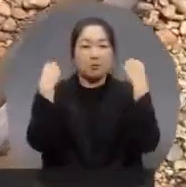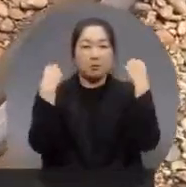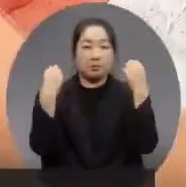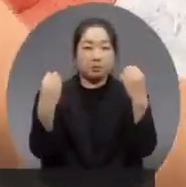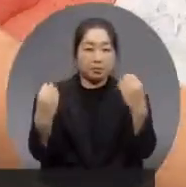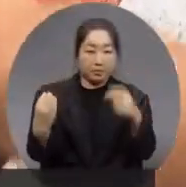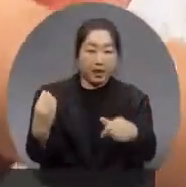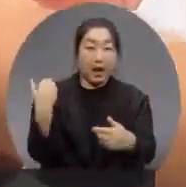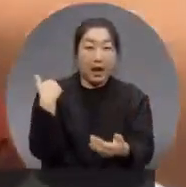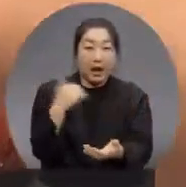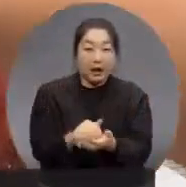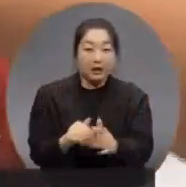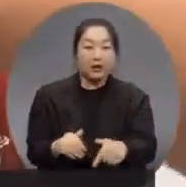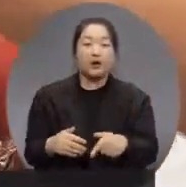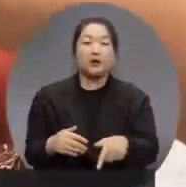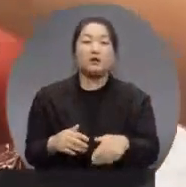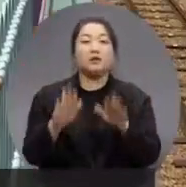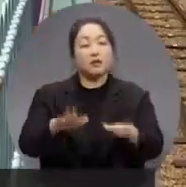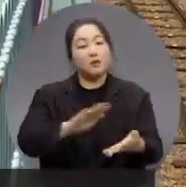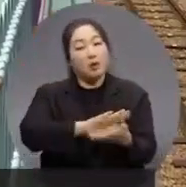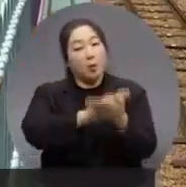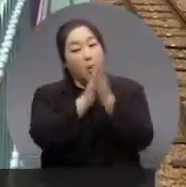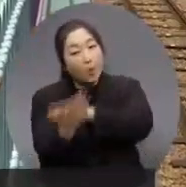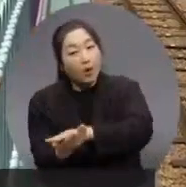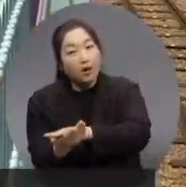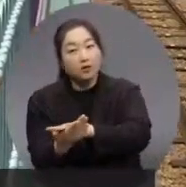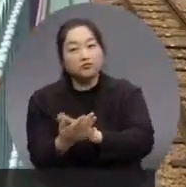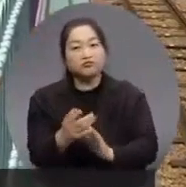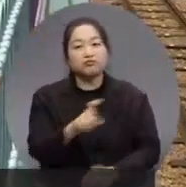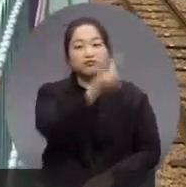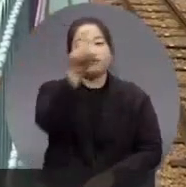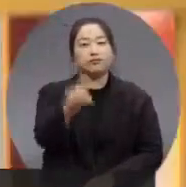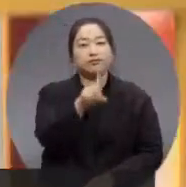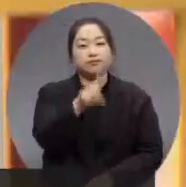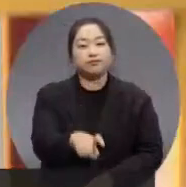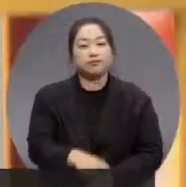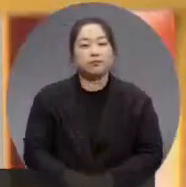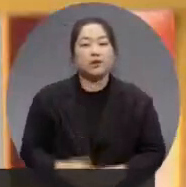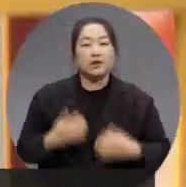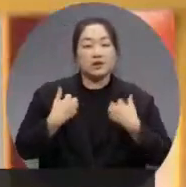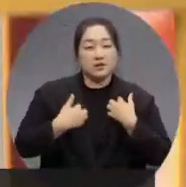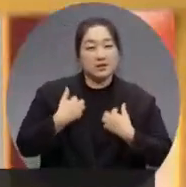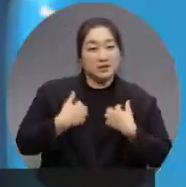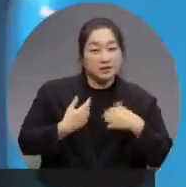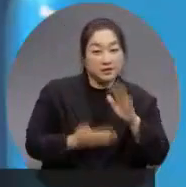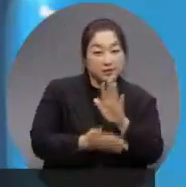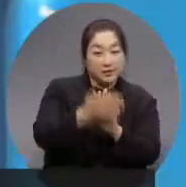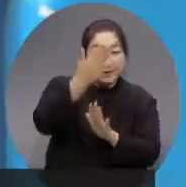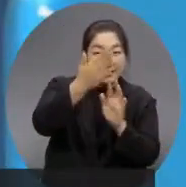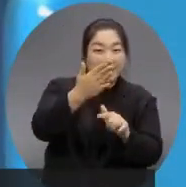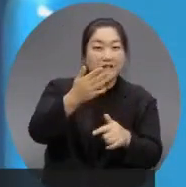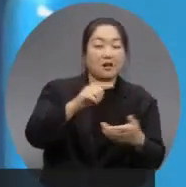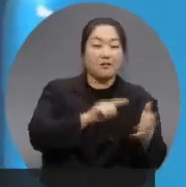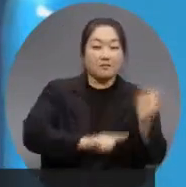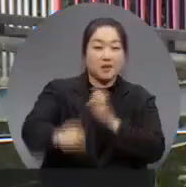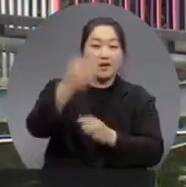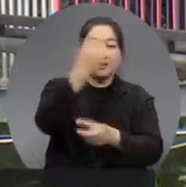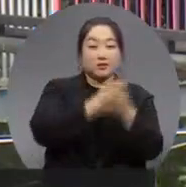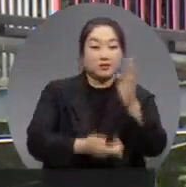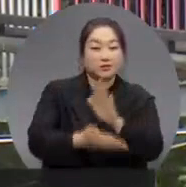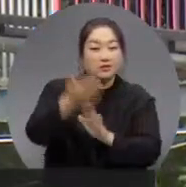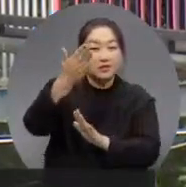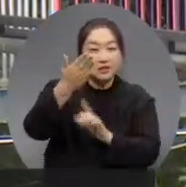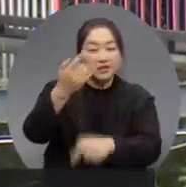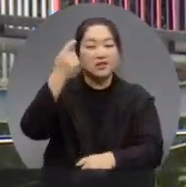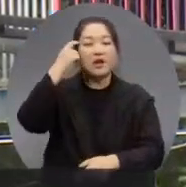청주랜드 놀이동산이 이번에는 달라질 수 있을지 꿀잼 도시를 내세운 청주시의 보다 적극적인